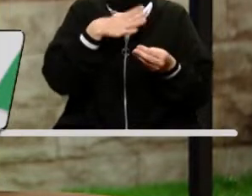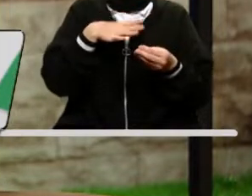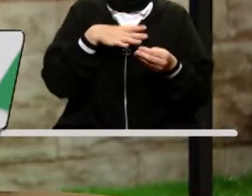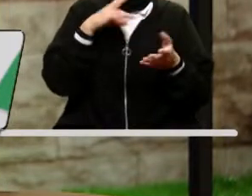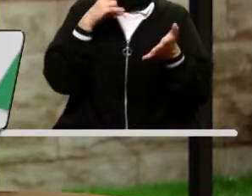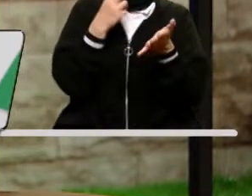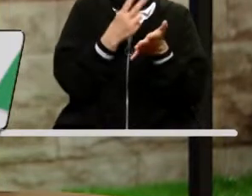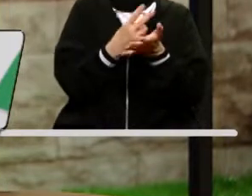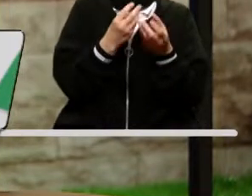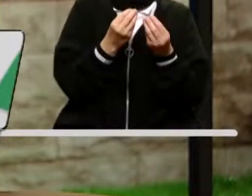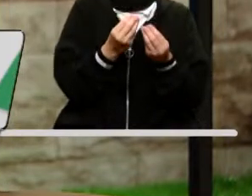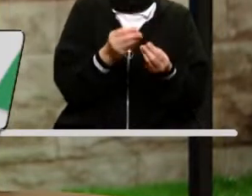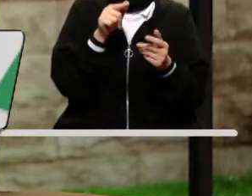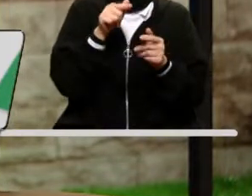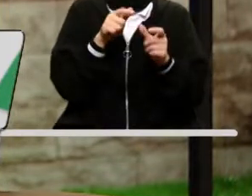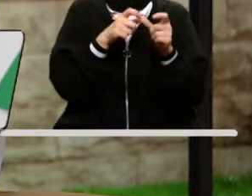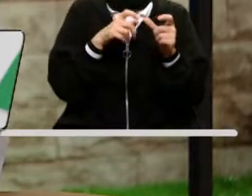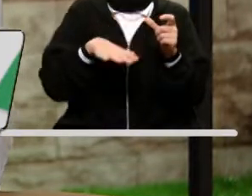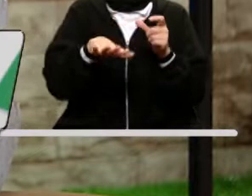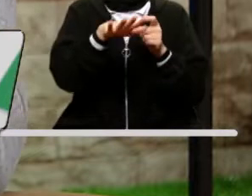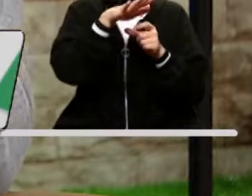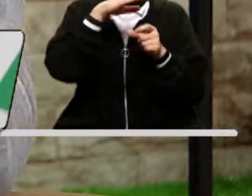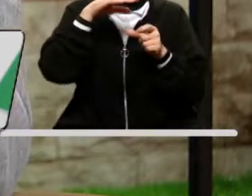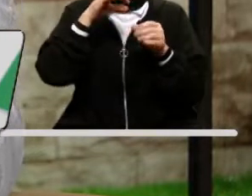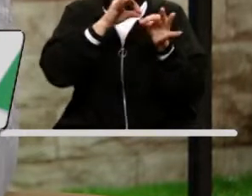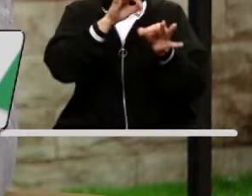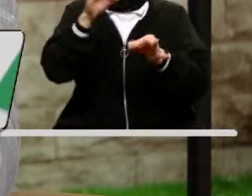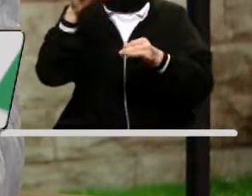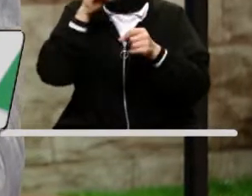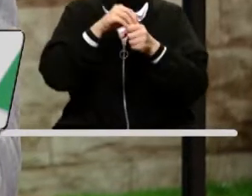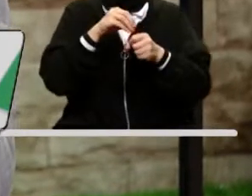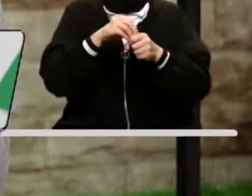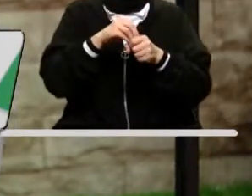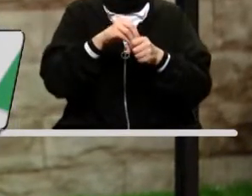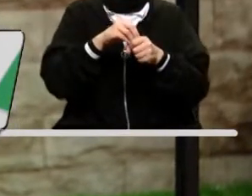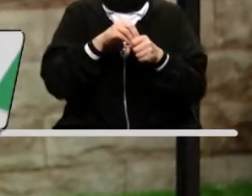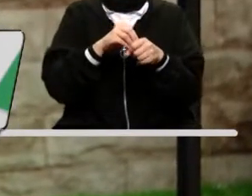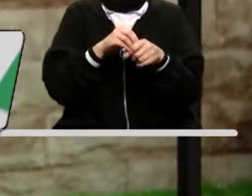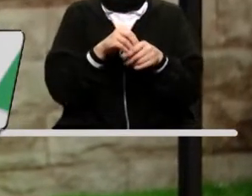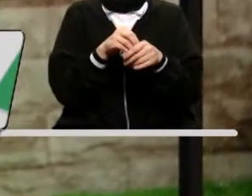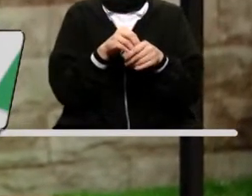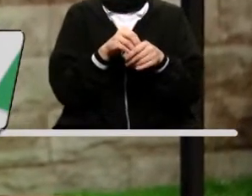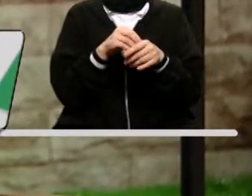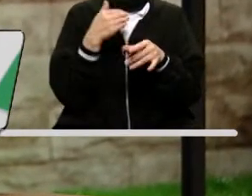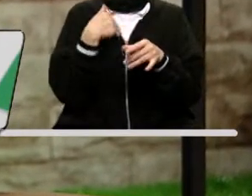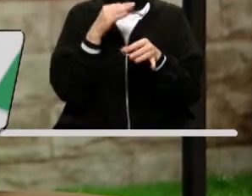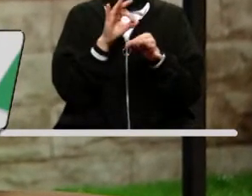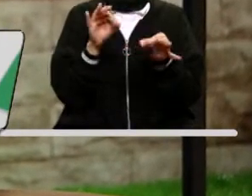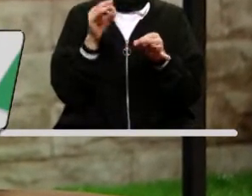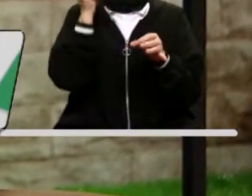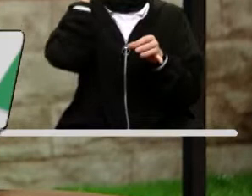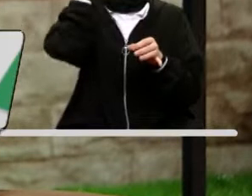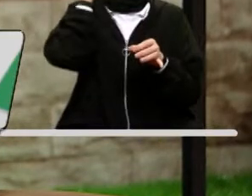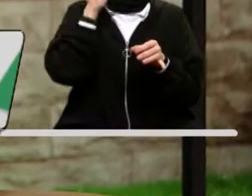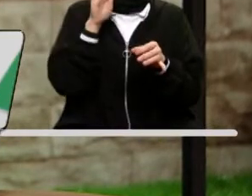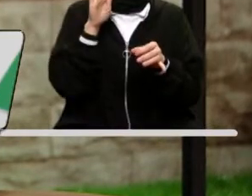sosyal statüyü belirlerken, hani o günümüz şeylerinde benim de çocuğum şu, ben hiç unutmam. Klasiktir biliyorsunuz.